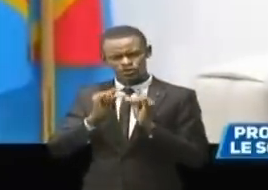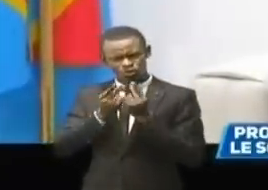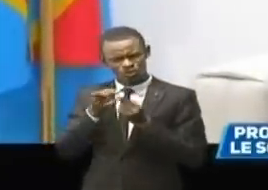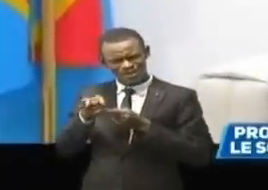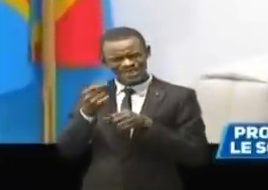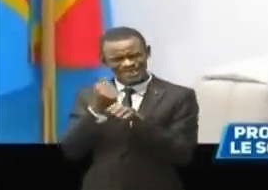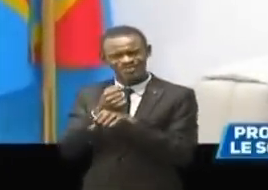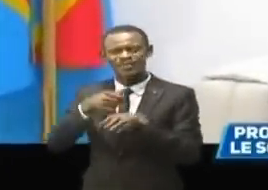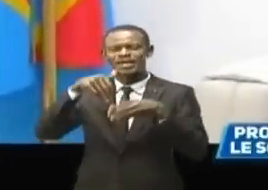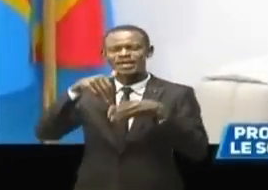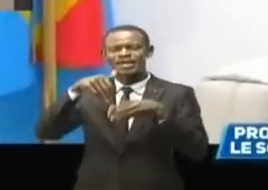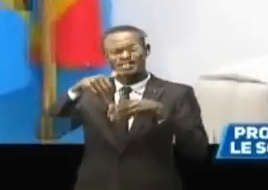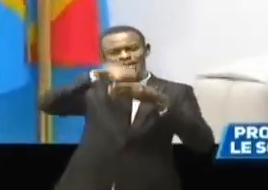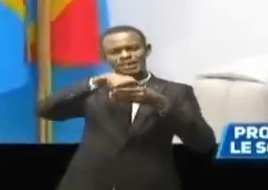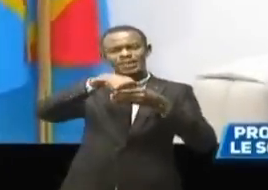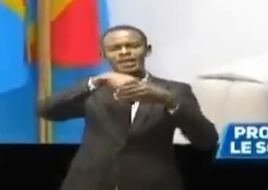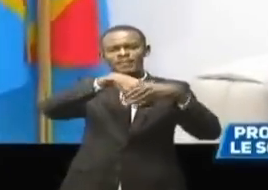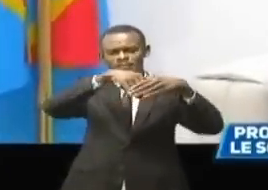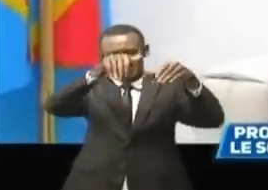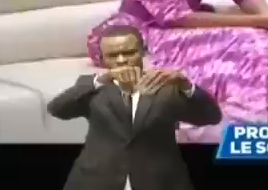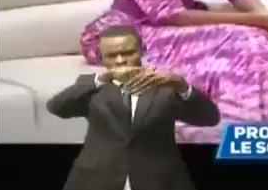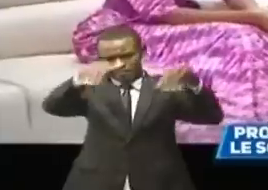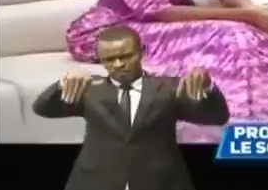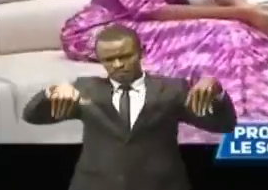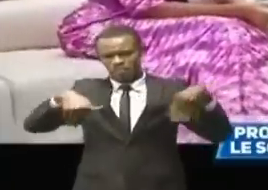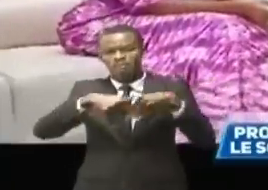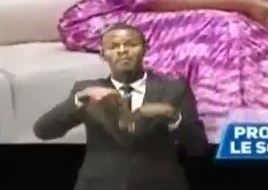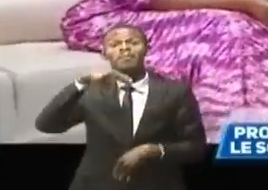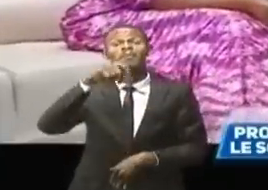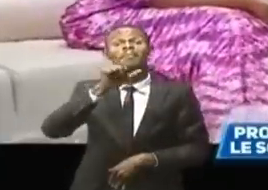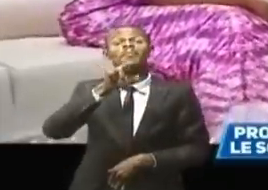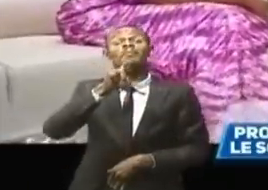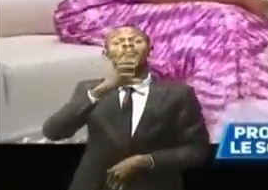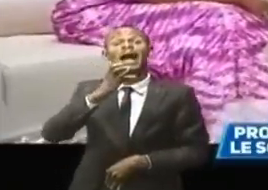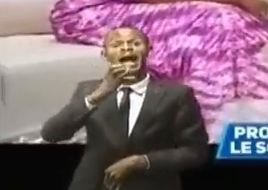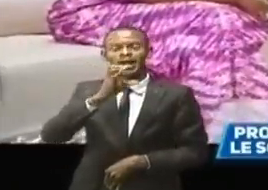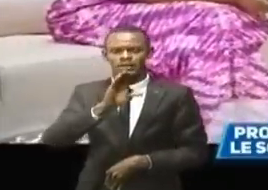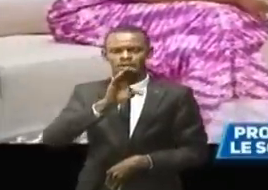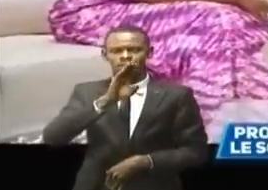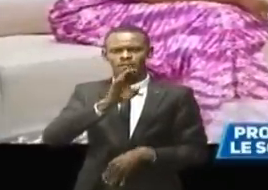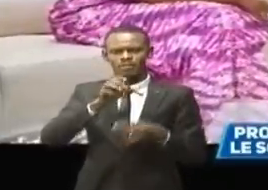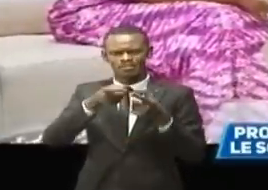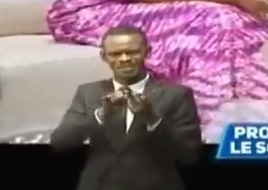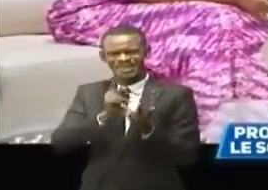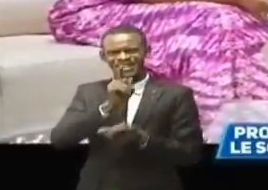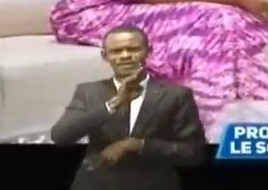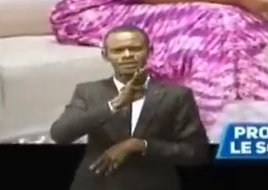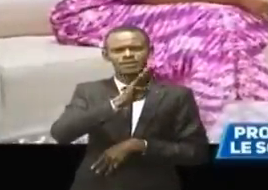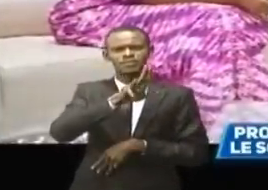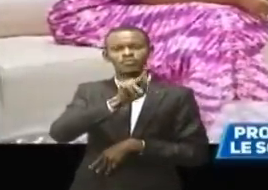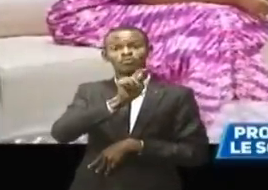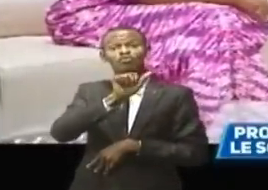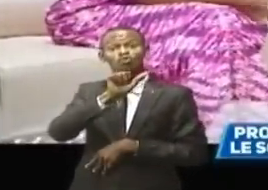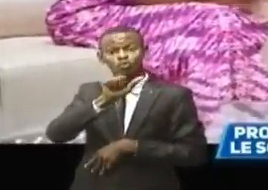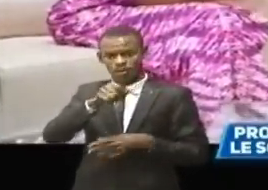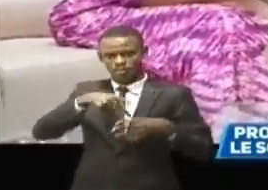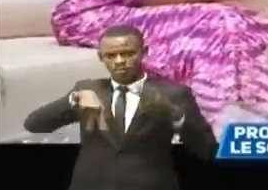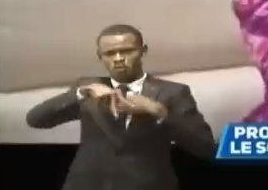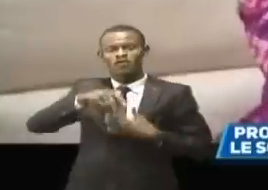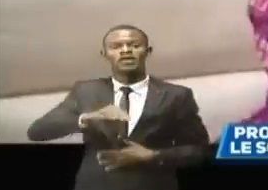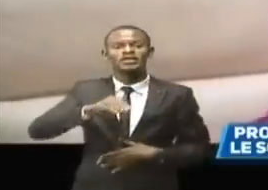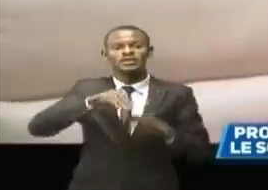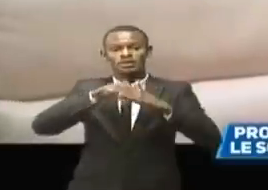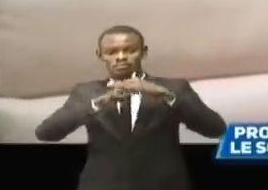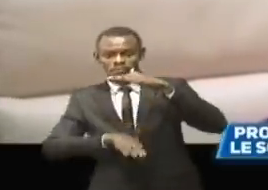à Bouta dans la province de Bas-Uele a partagé son expérience avec les chefs du gouvernement. La directrice